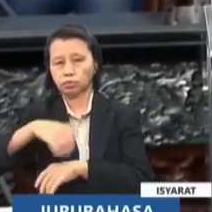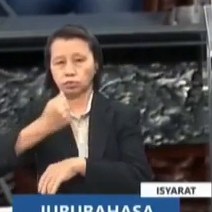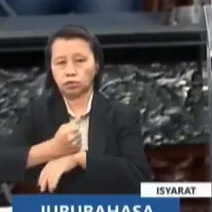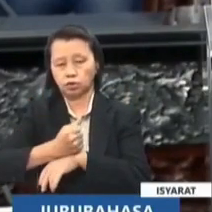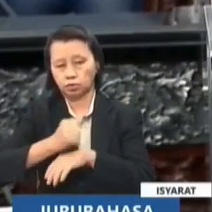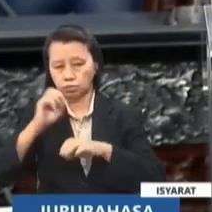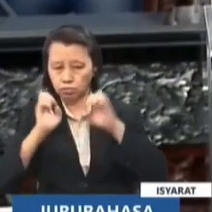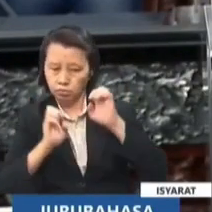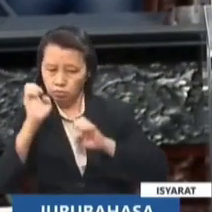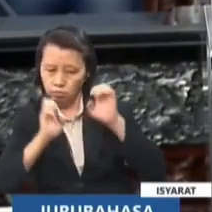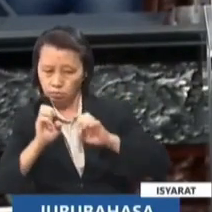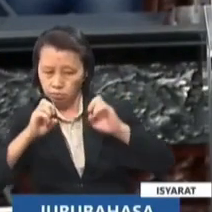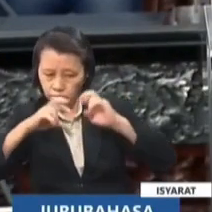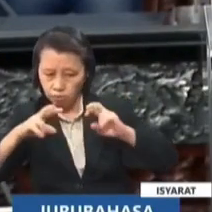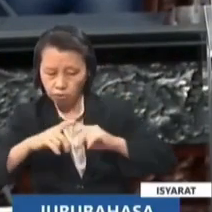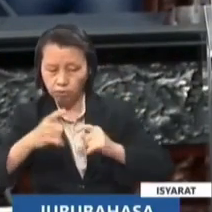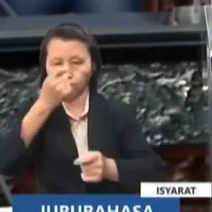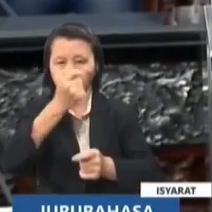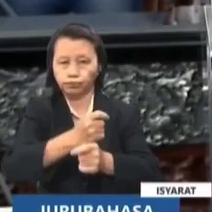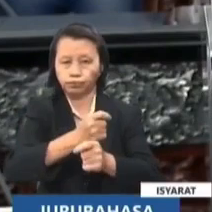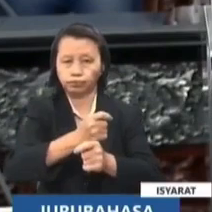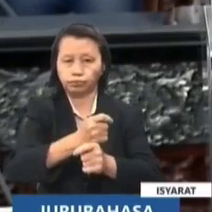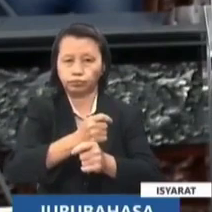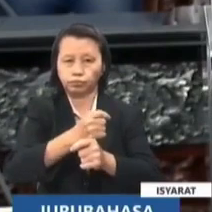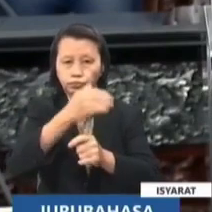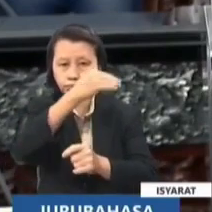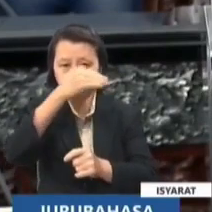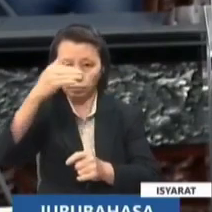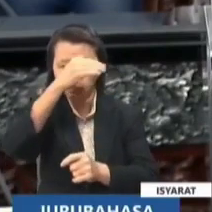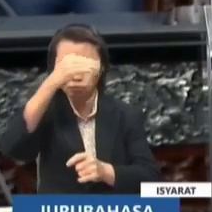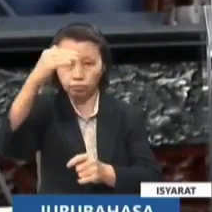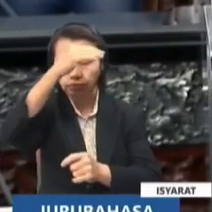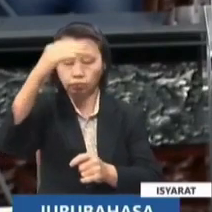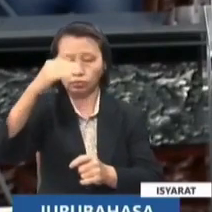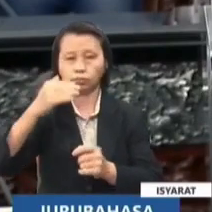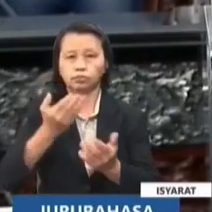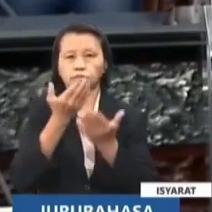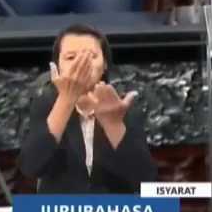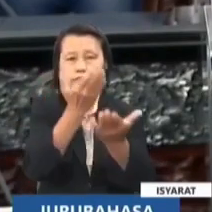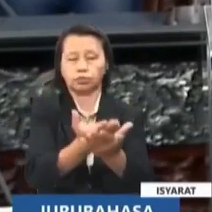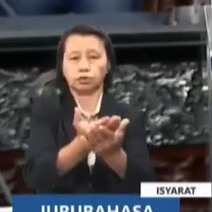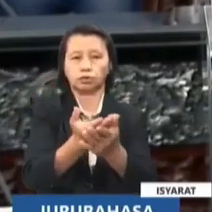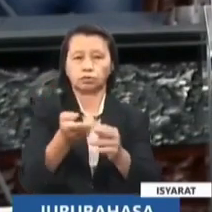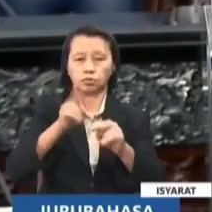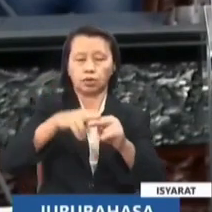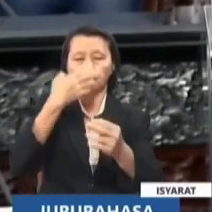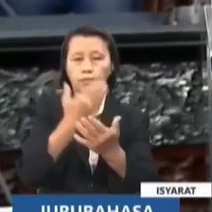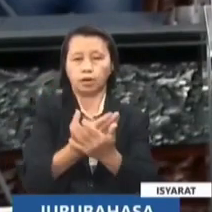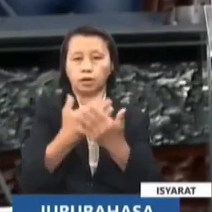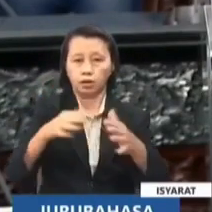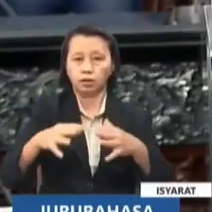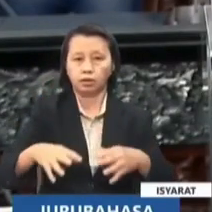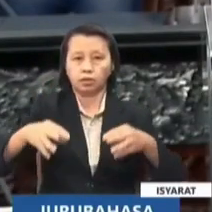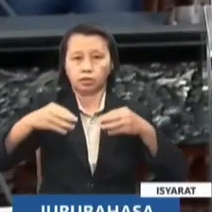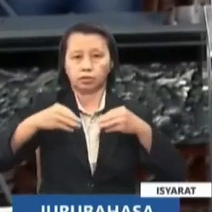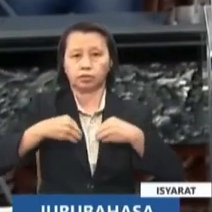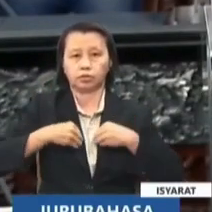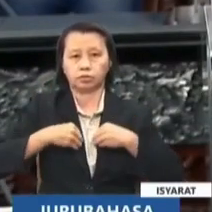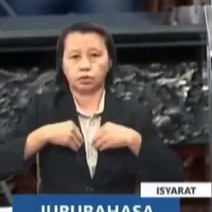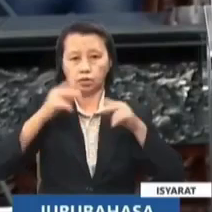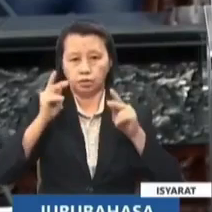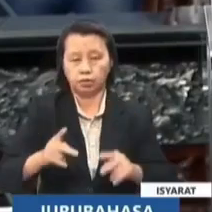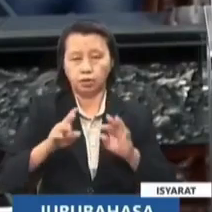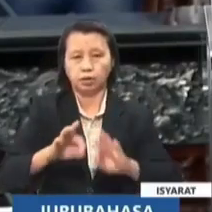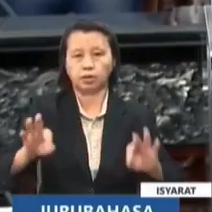menilai, mengkaji serta menetapkan parameter berdasarkan cadangan pindaan penerbaikan yang telah diterima bagi